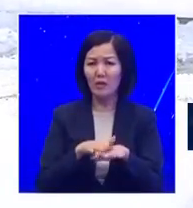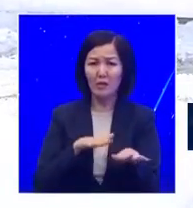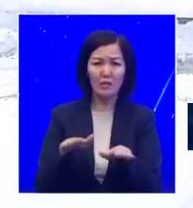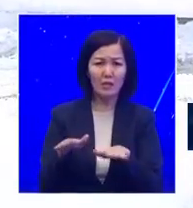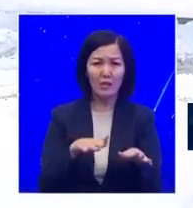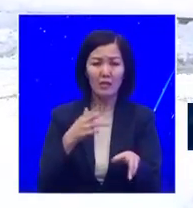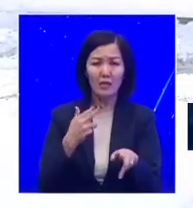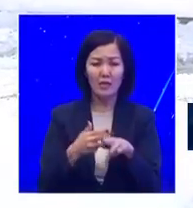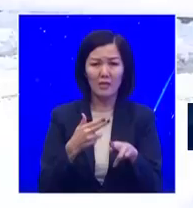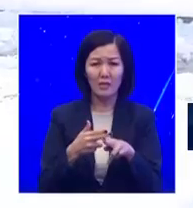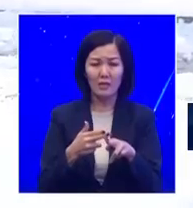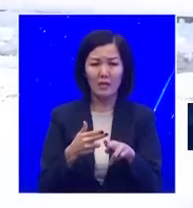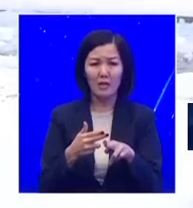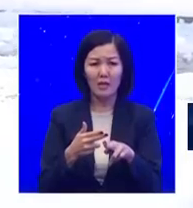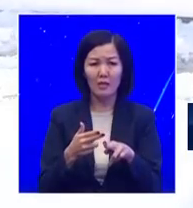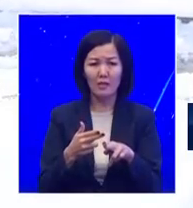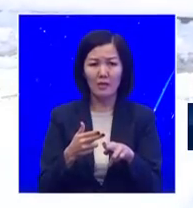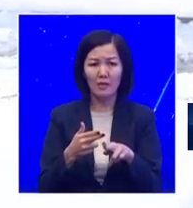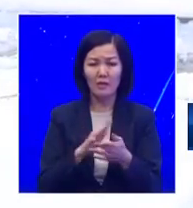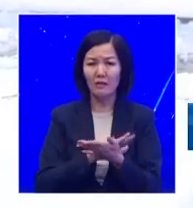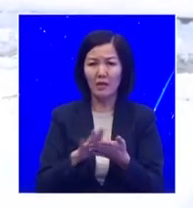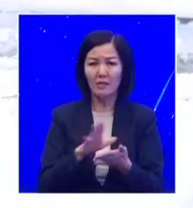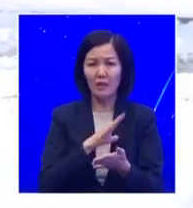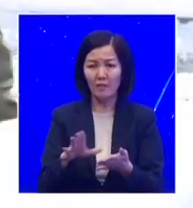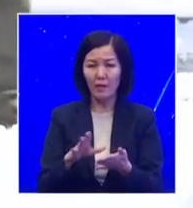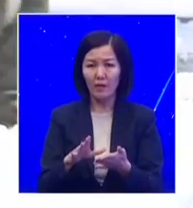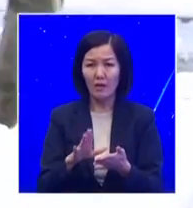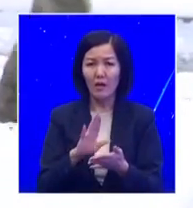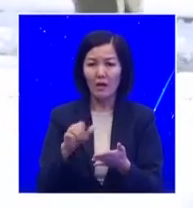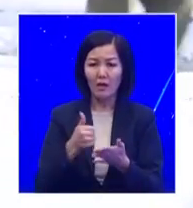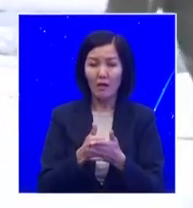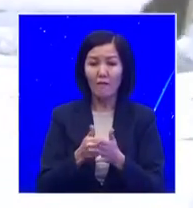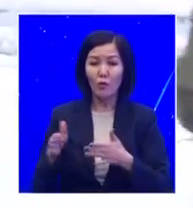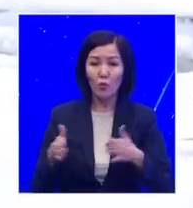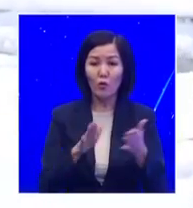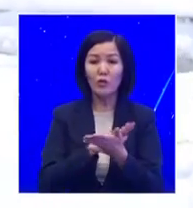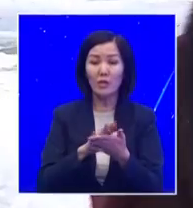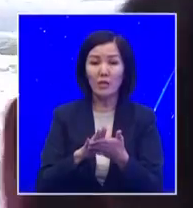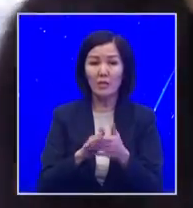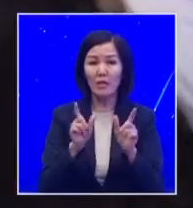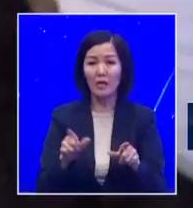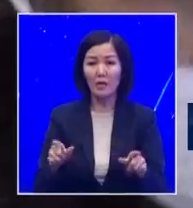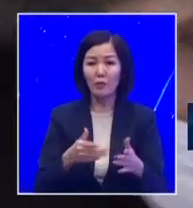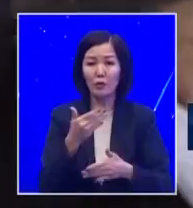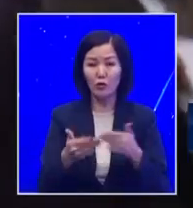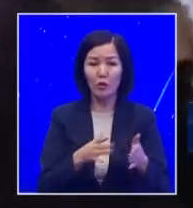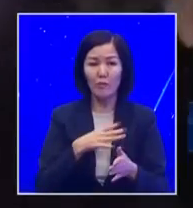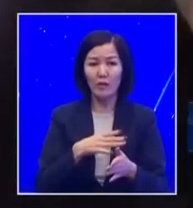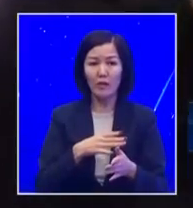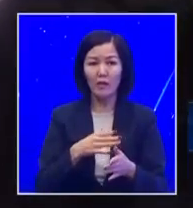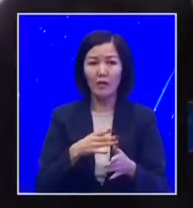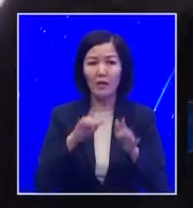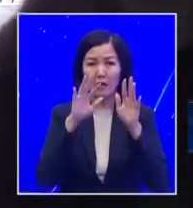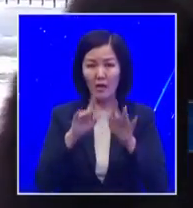соғады мен тазаланбаймын мінекей. Мынандай астын көшені ғана тазалайды, қалған жердің бәрі адам жүре алмайды. Беті қар астын мұз